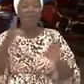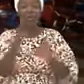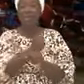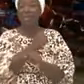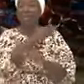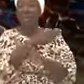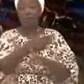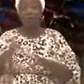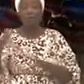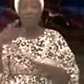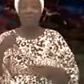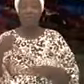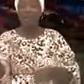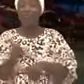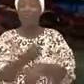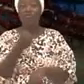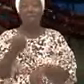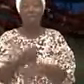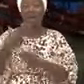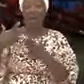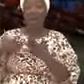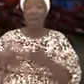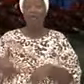les plats de pierre